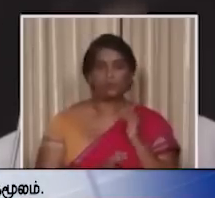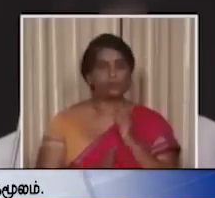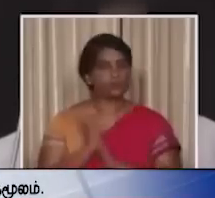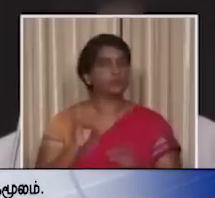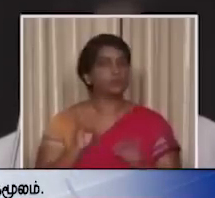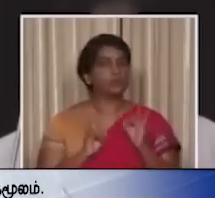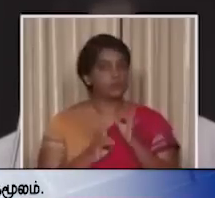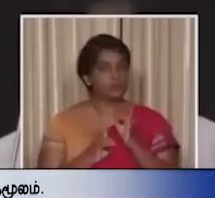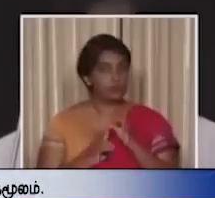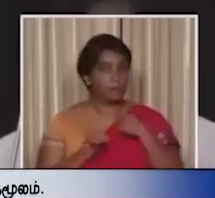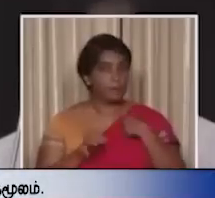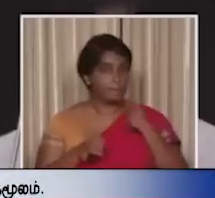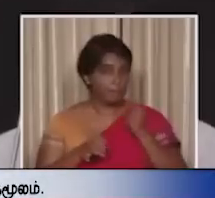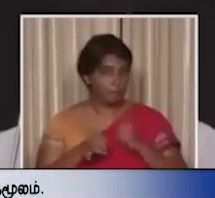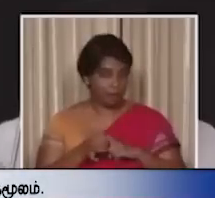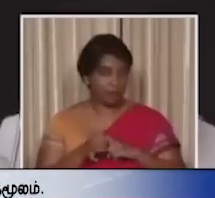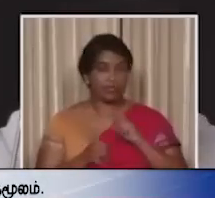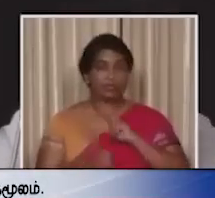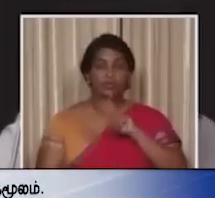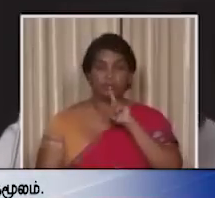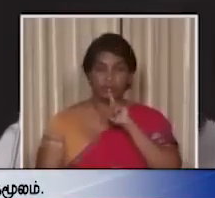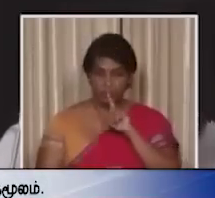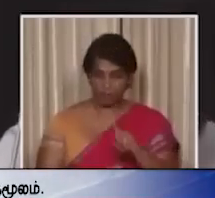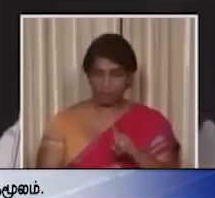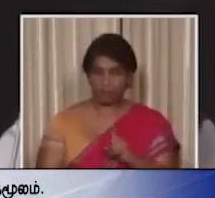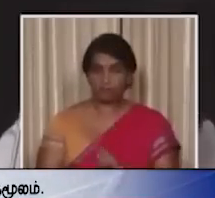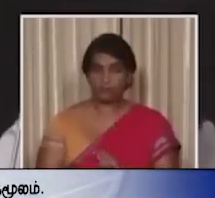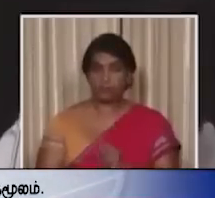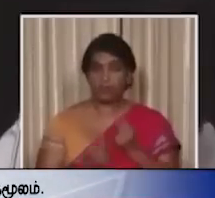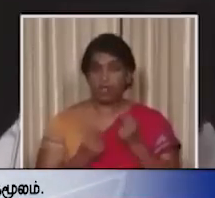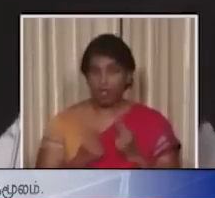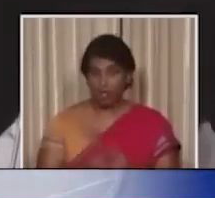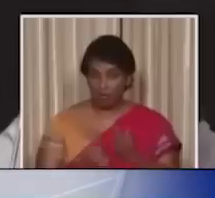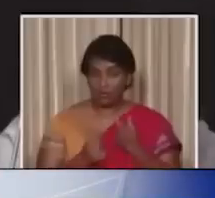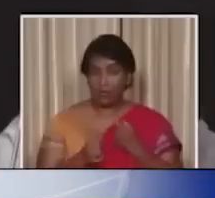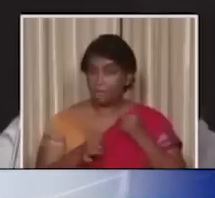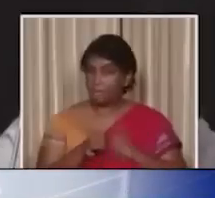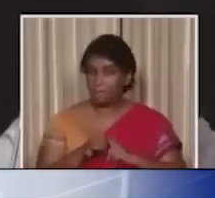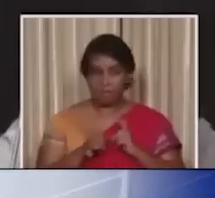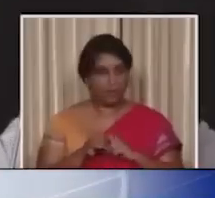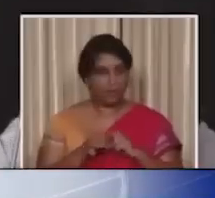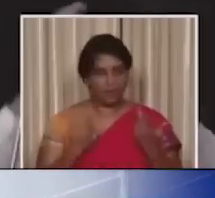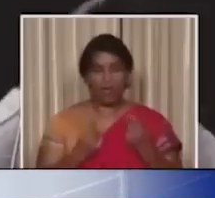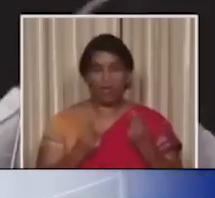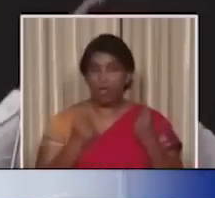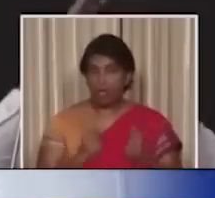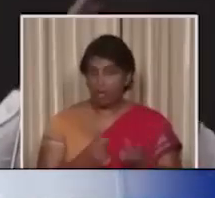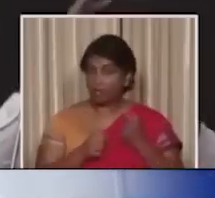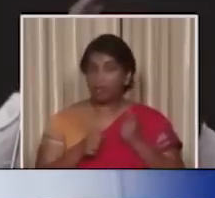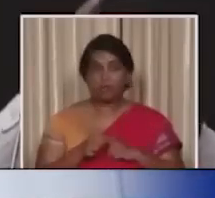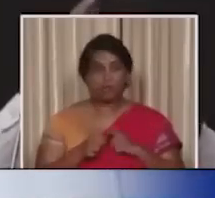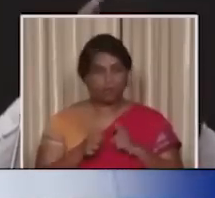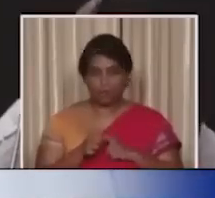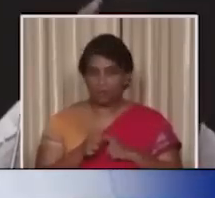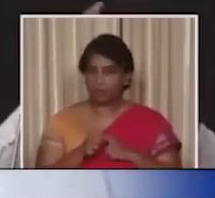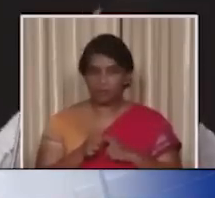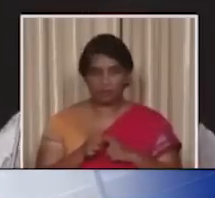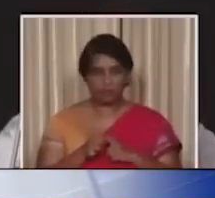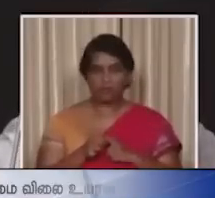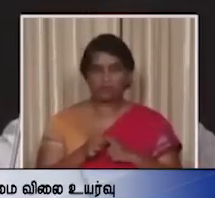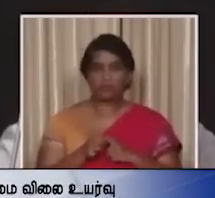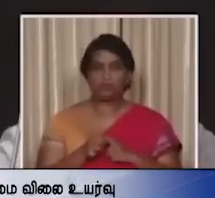மார்க்கையின் எனப்படும் மருந்து எதிர்வரும் 2 வார பாவனைக்காக மாத்திரம் இருப்பதாக கழுத்துறை வைத்தியசாலையின் பணிப்பாளர்